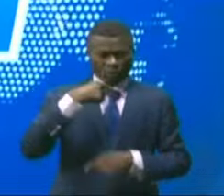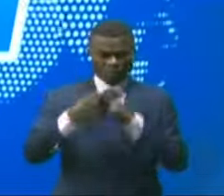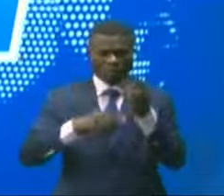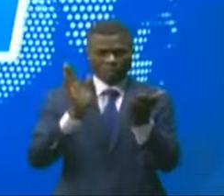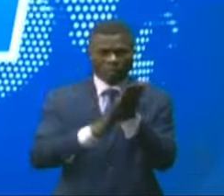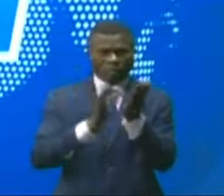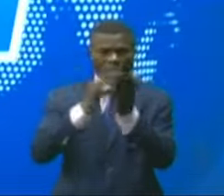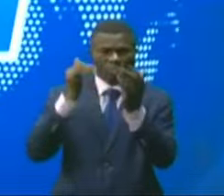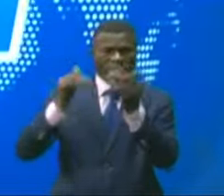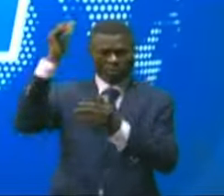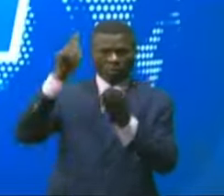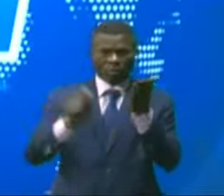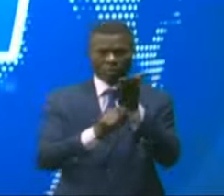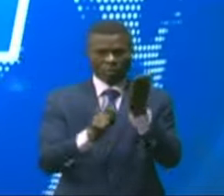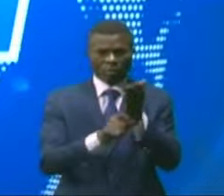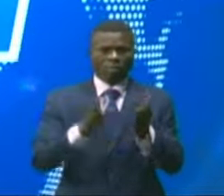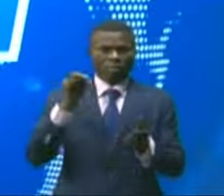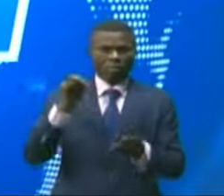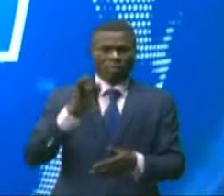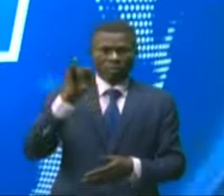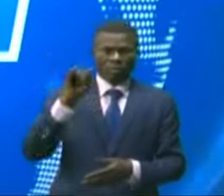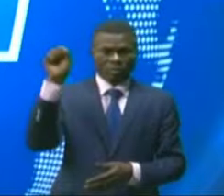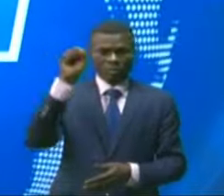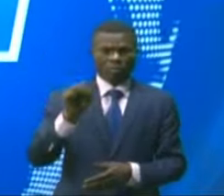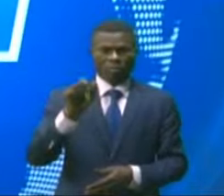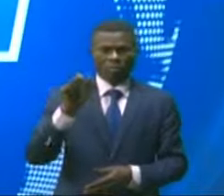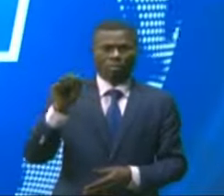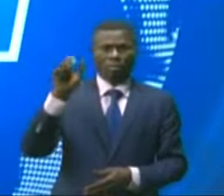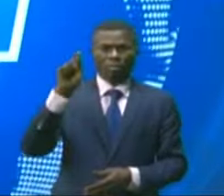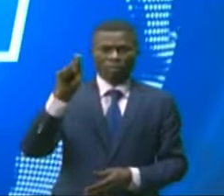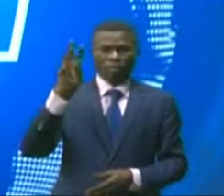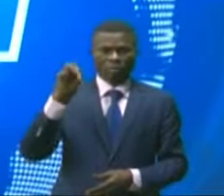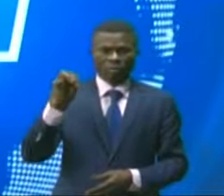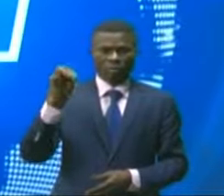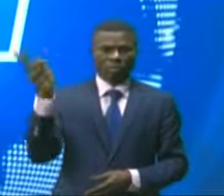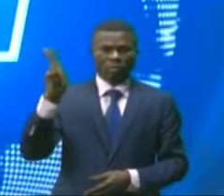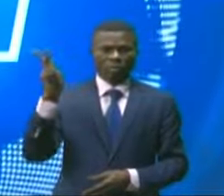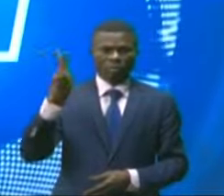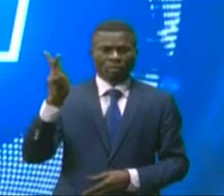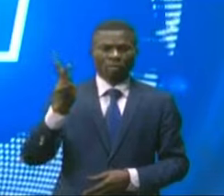l'Institut supérieur des techniques médicales ISTEM,